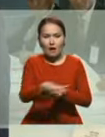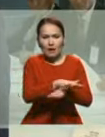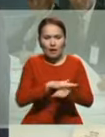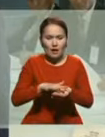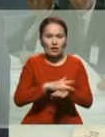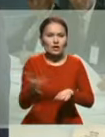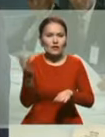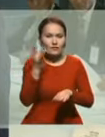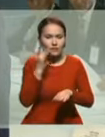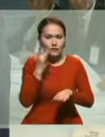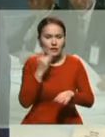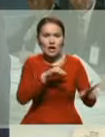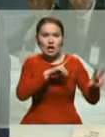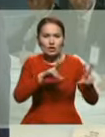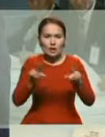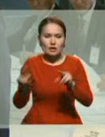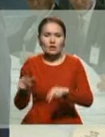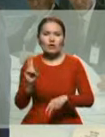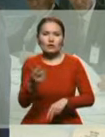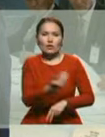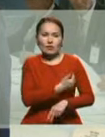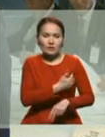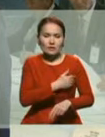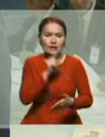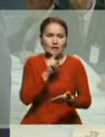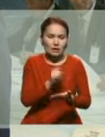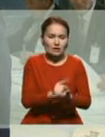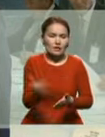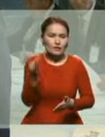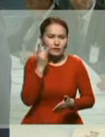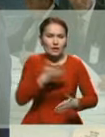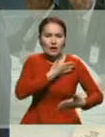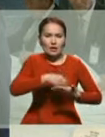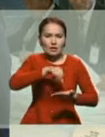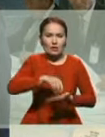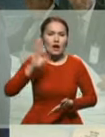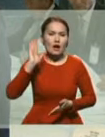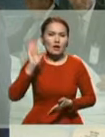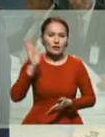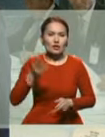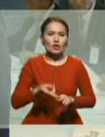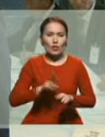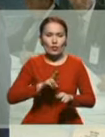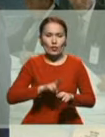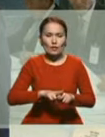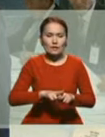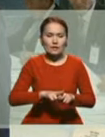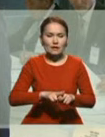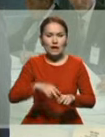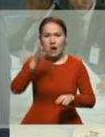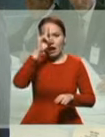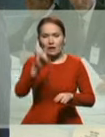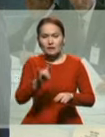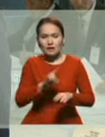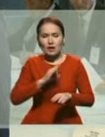сөз бен іске берік болып, бұл президент сайлауын ойдағыдай өткізіп, алда да осы еліміздің